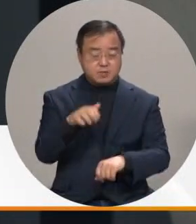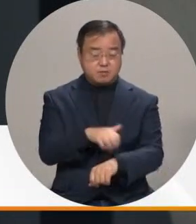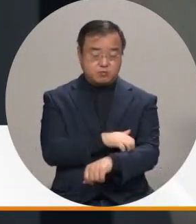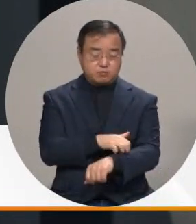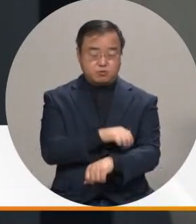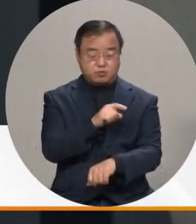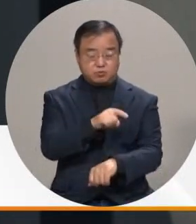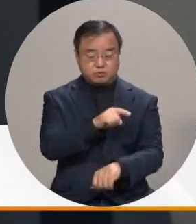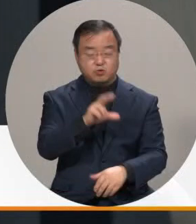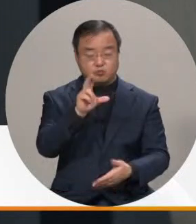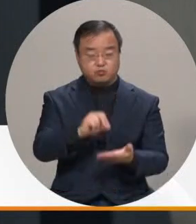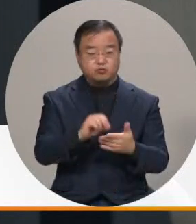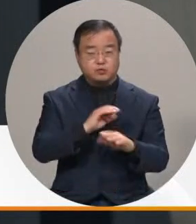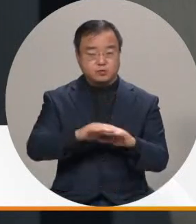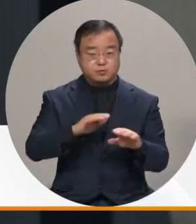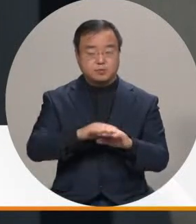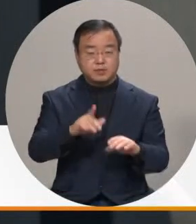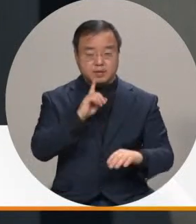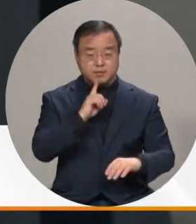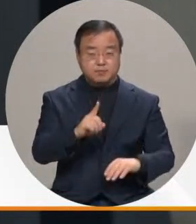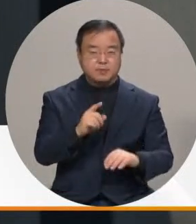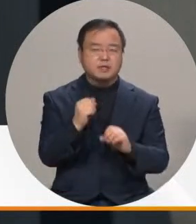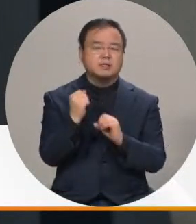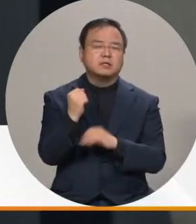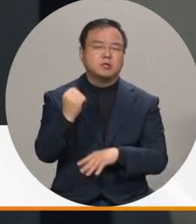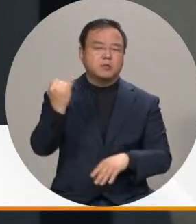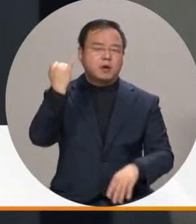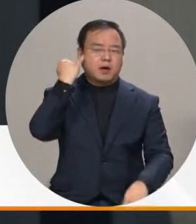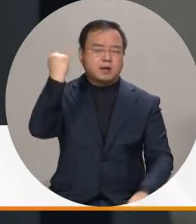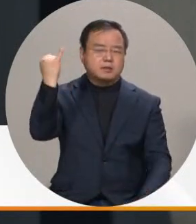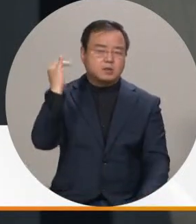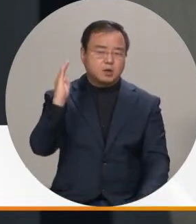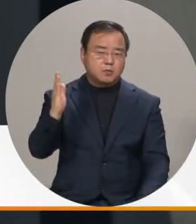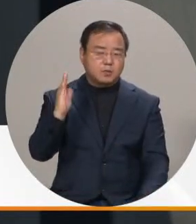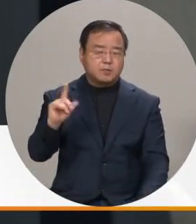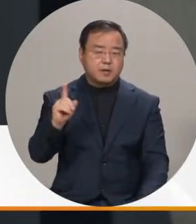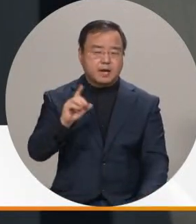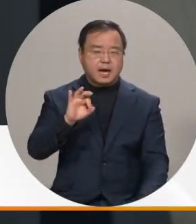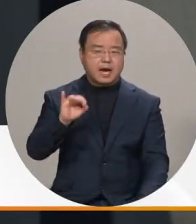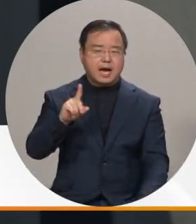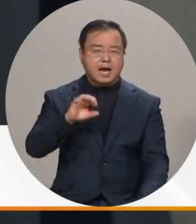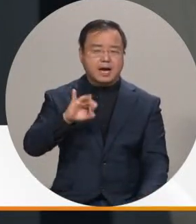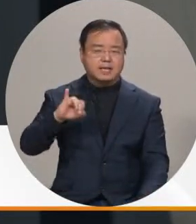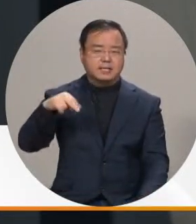문제점을 제시했습니다 그걸 토대로 아이디어를 낸 것이 바로 아이